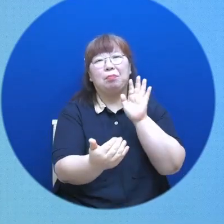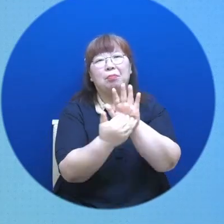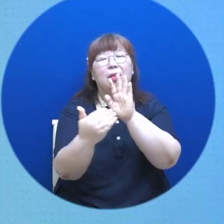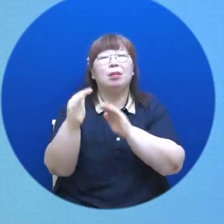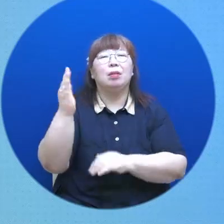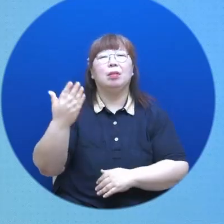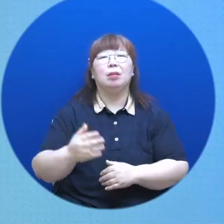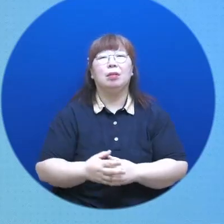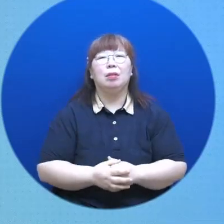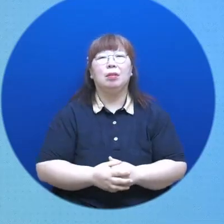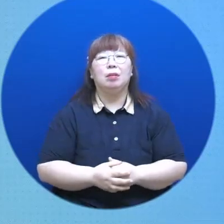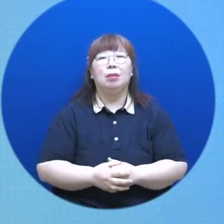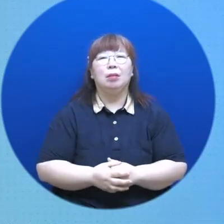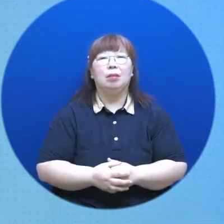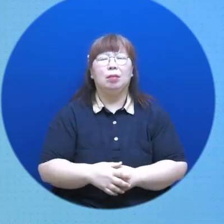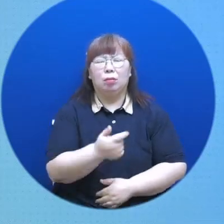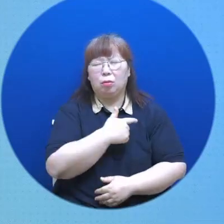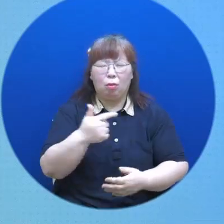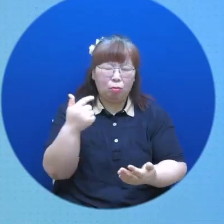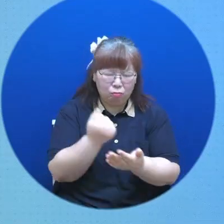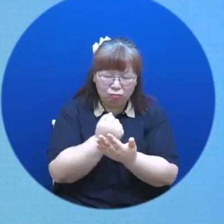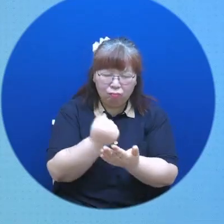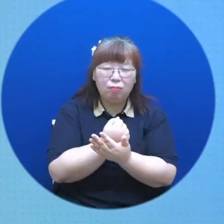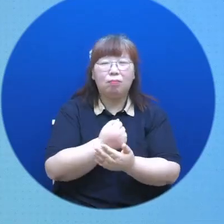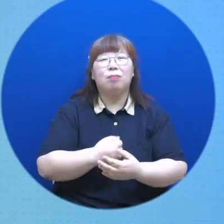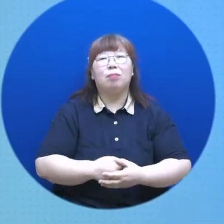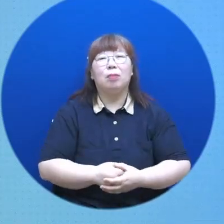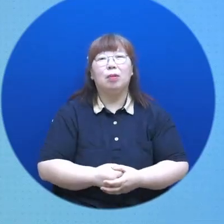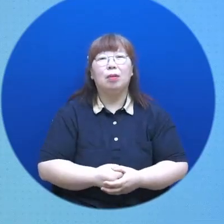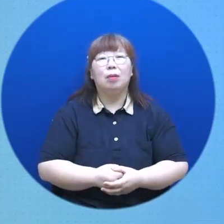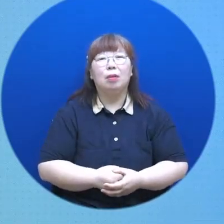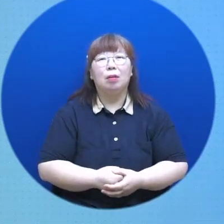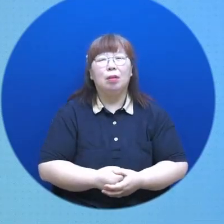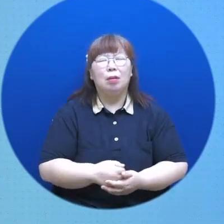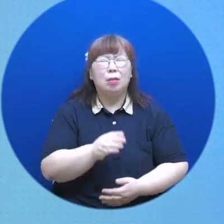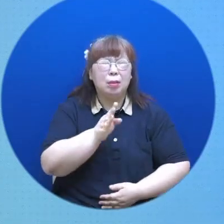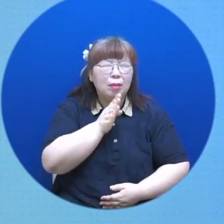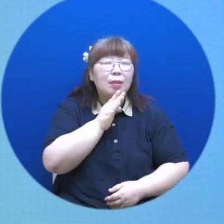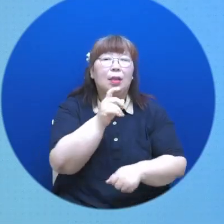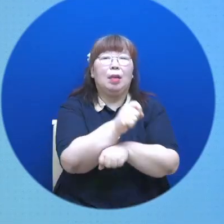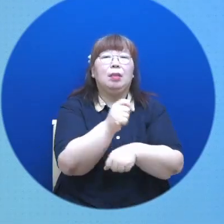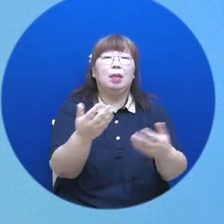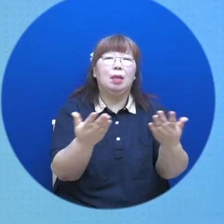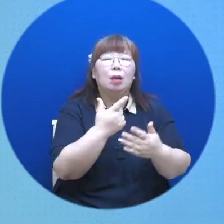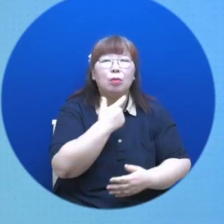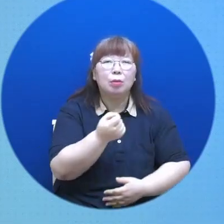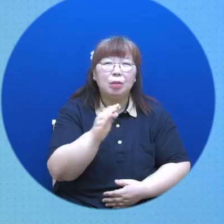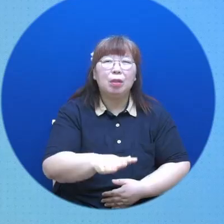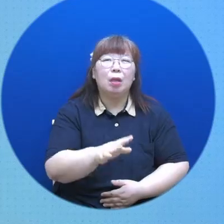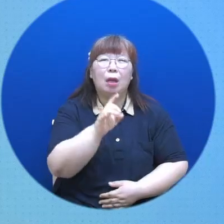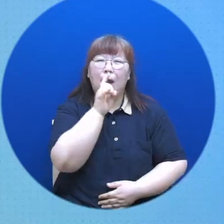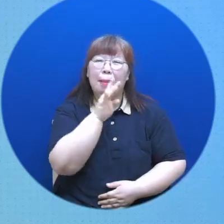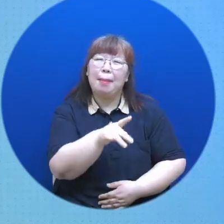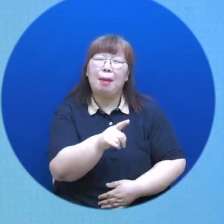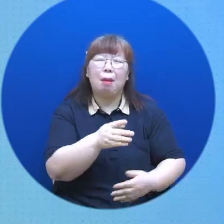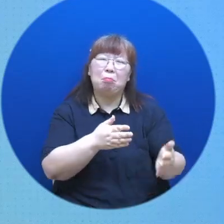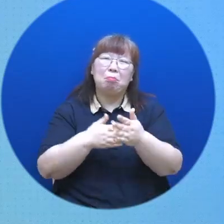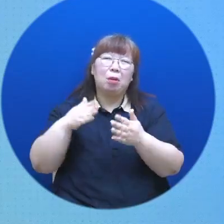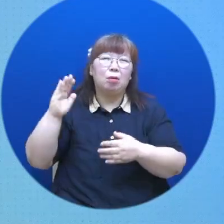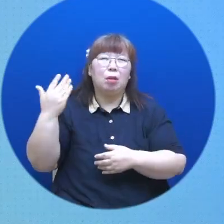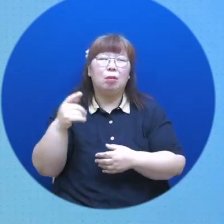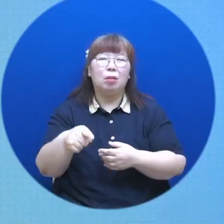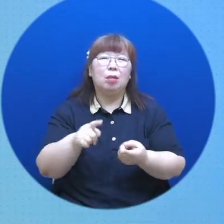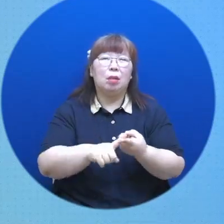됩니다. 너무너무 속상해하는 거예요. 정말 간사로 섬기고 싶은데 안 된 것에 대해서